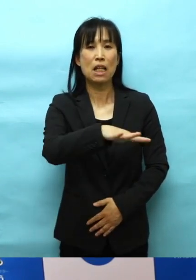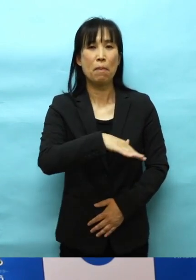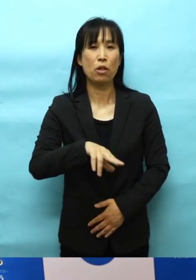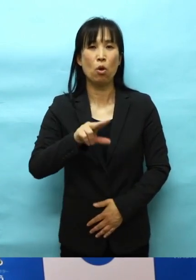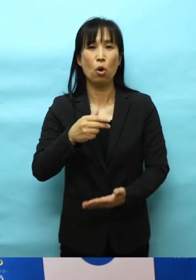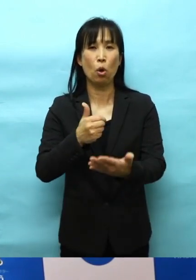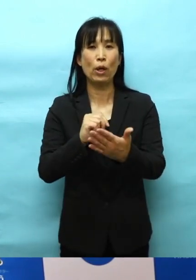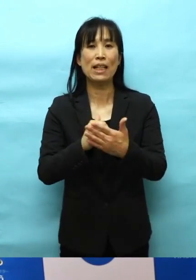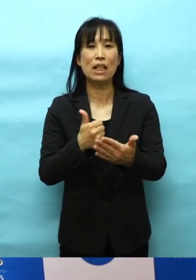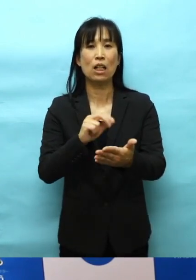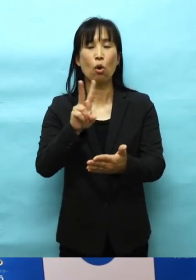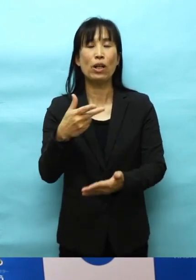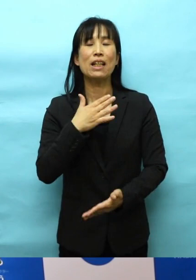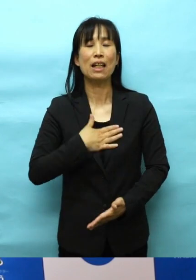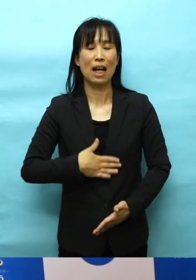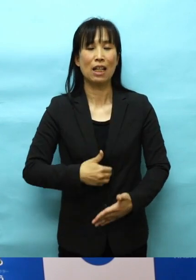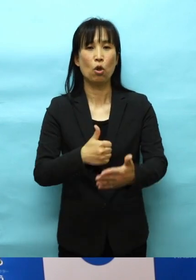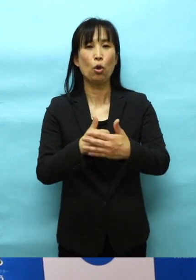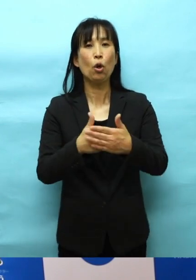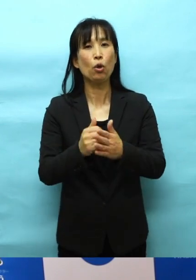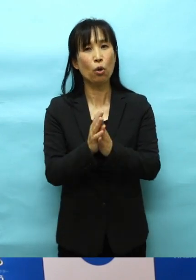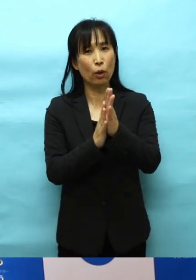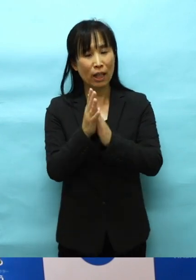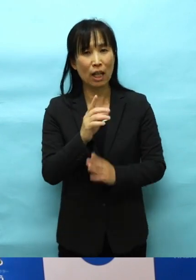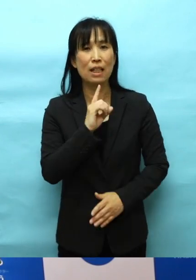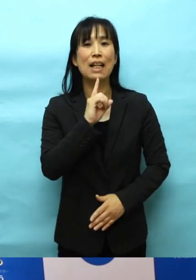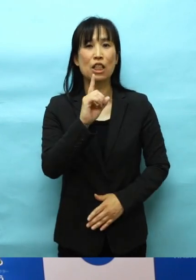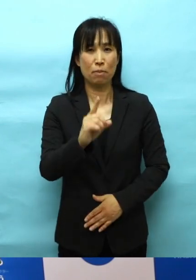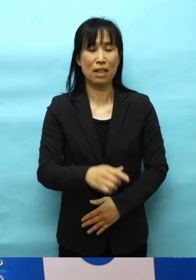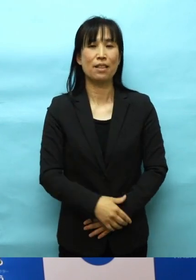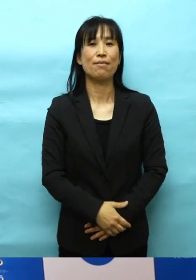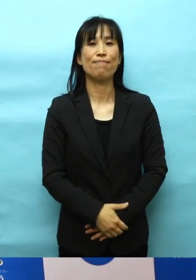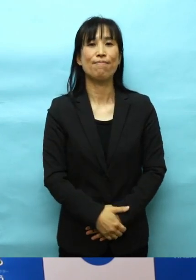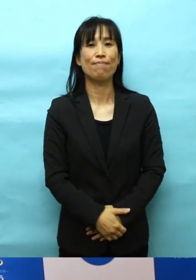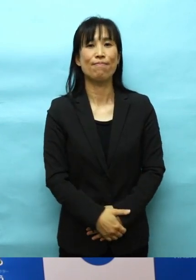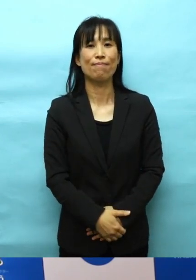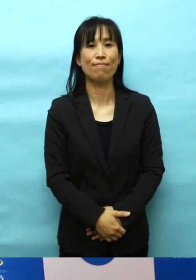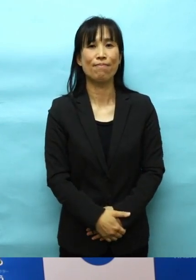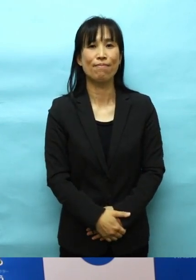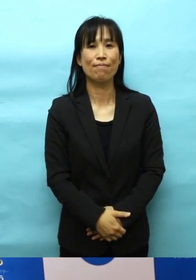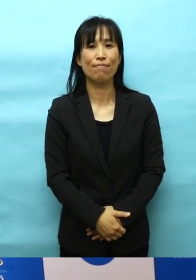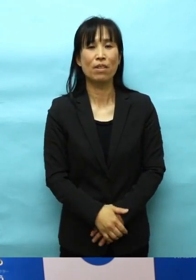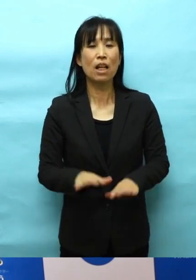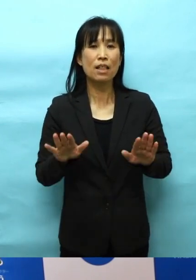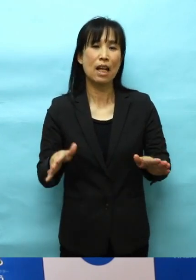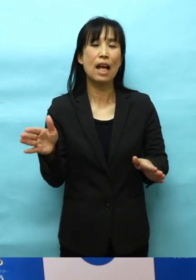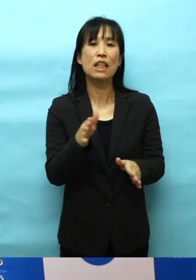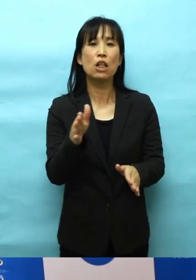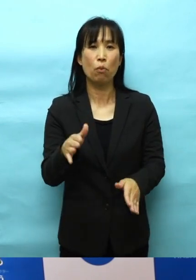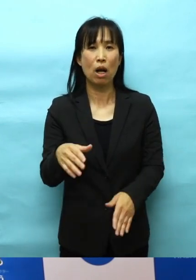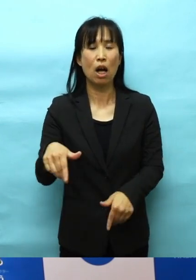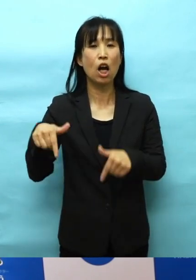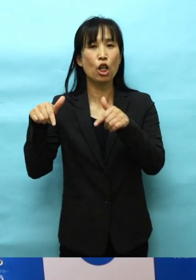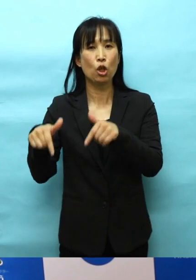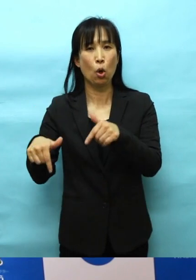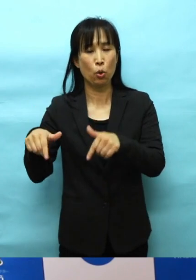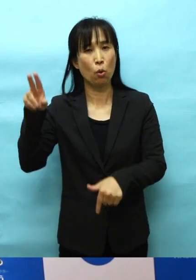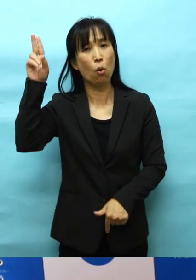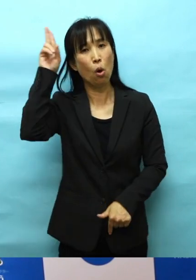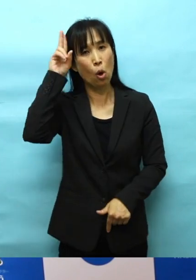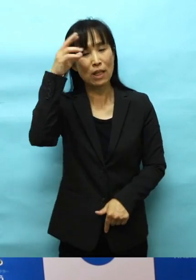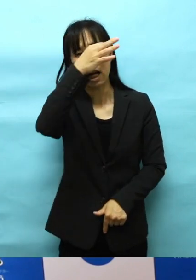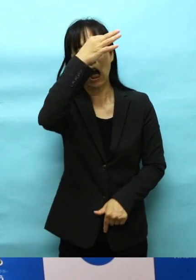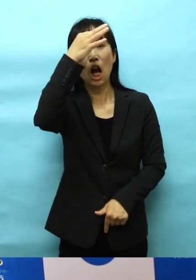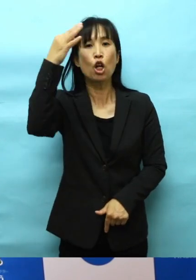市民の皆様のご理解とご協力をお願いいたします。ここ数日、京阪神地